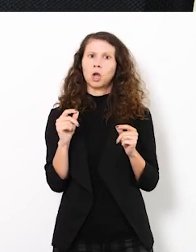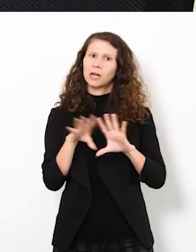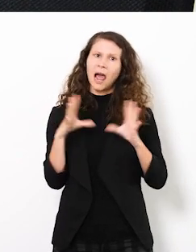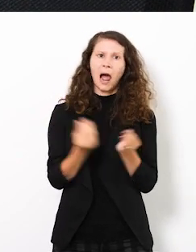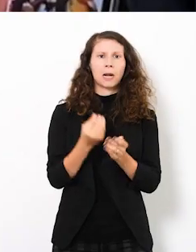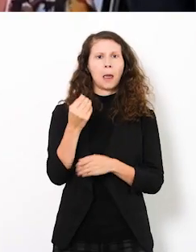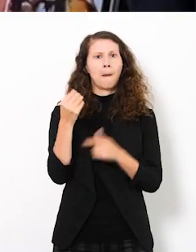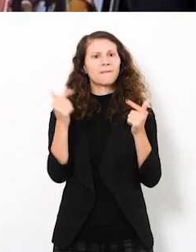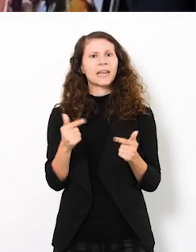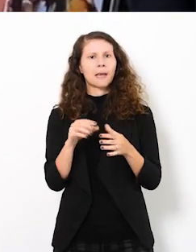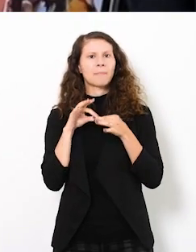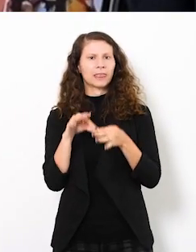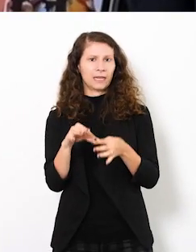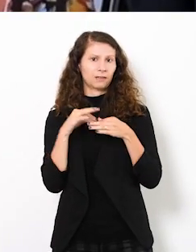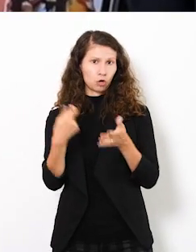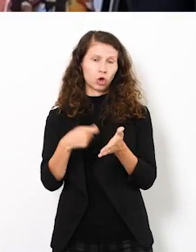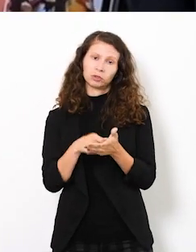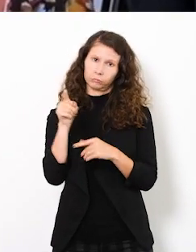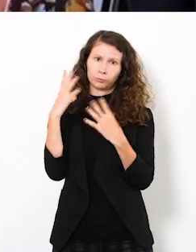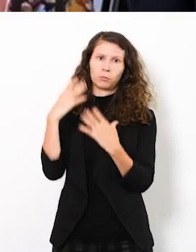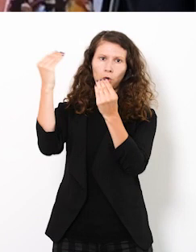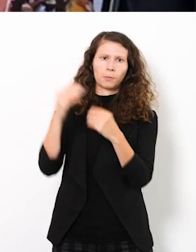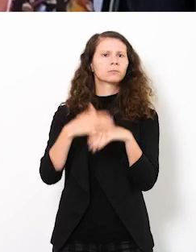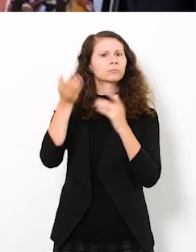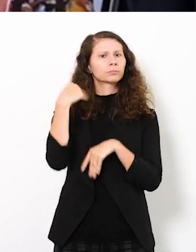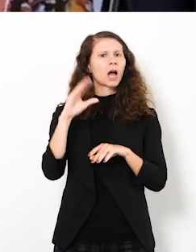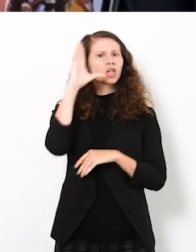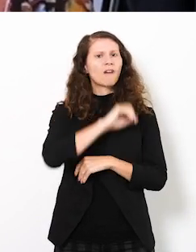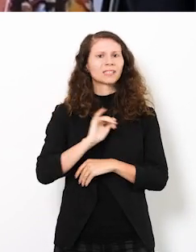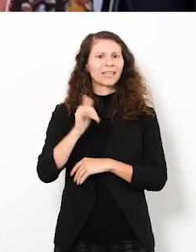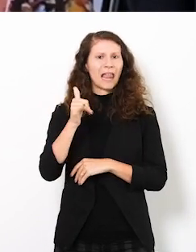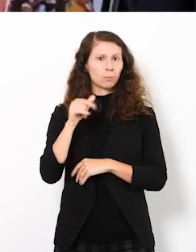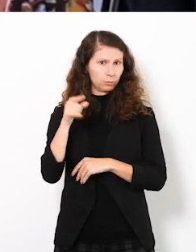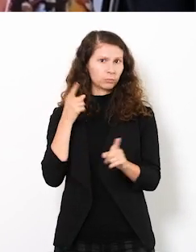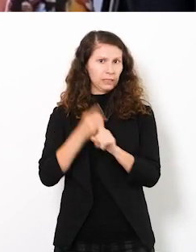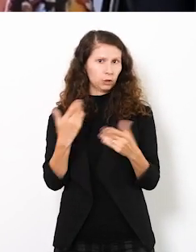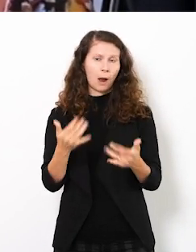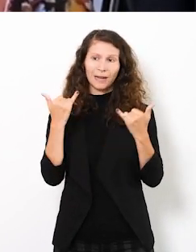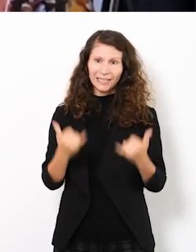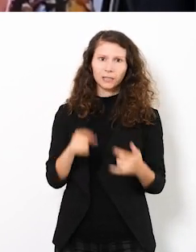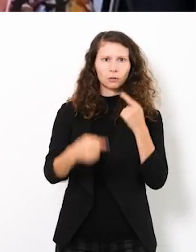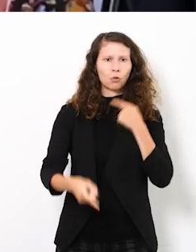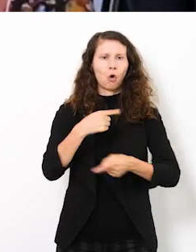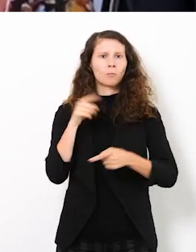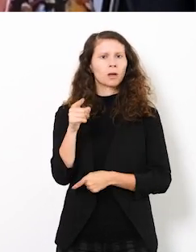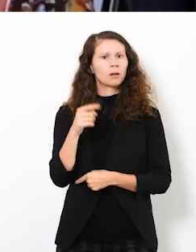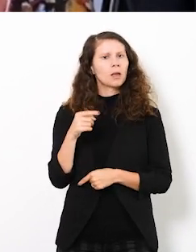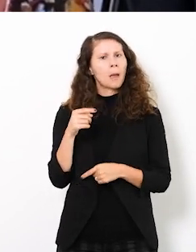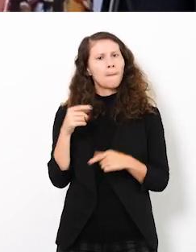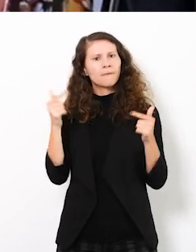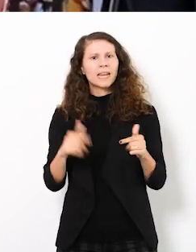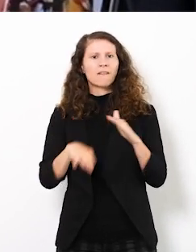Kosten übernommen werden. So ist es ja ursprünglich auch unter Schwarz-Gelb mal gestartet. Jetzt sprechen Sie sich ja sehr deutlich gegen die Pflegevollversicherung aus. Warum?